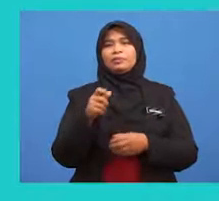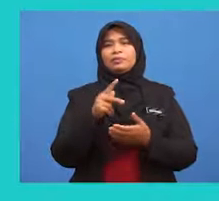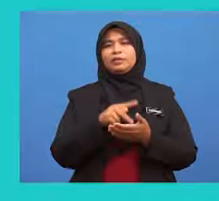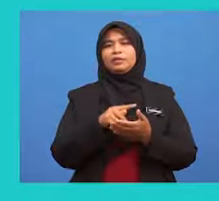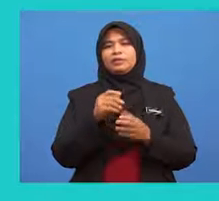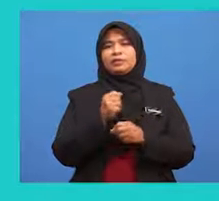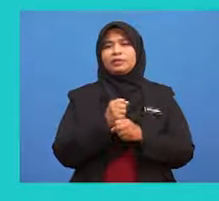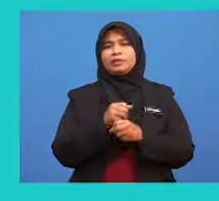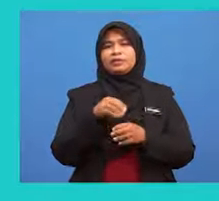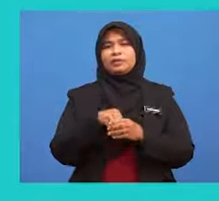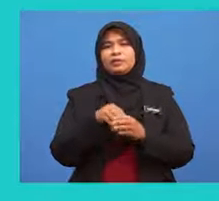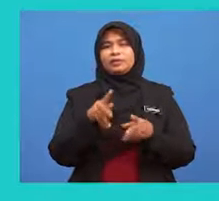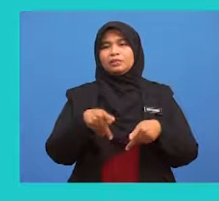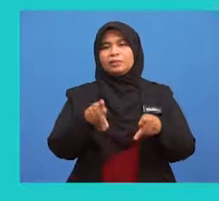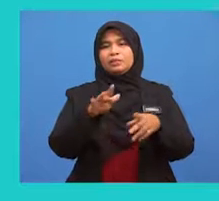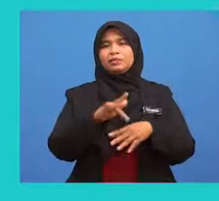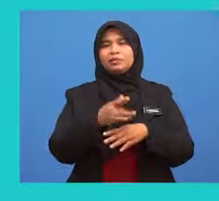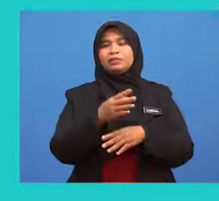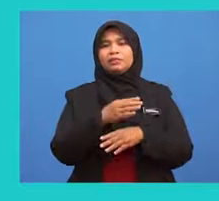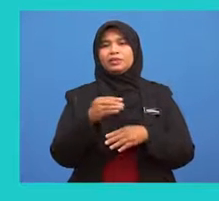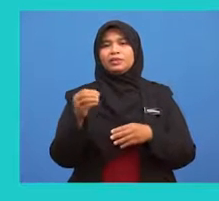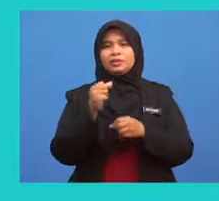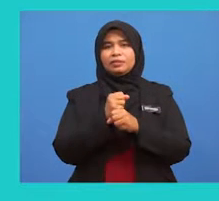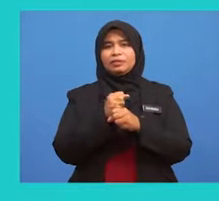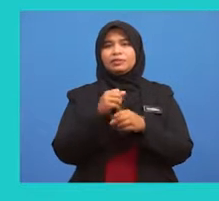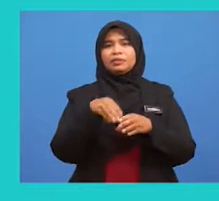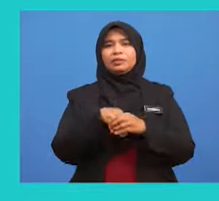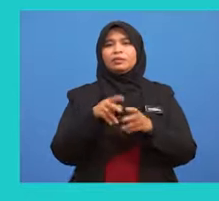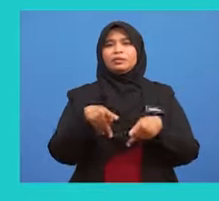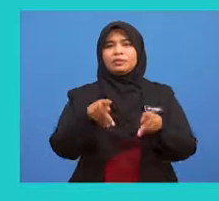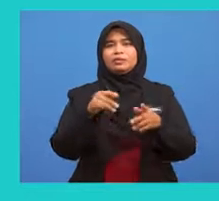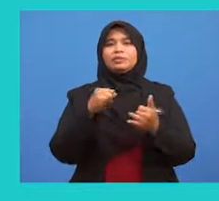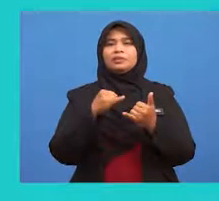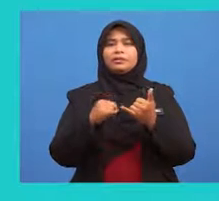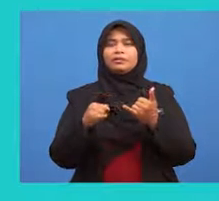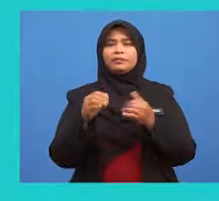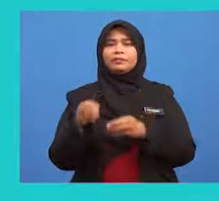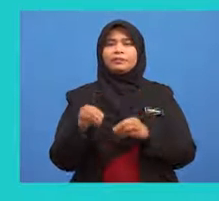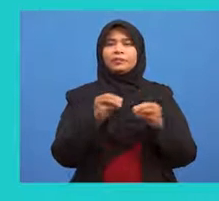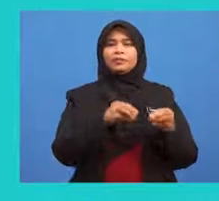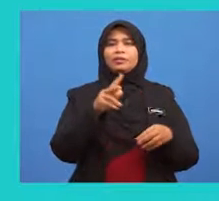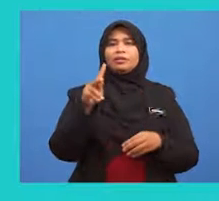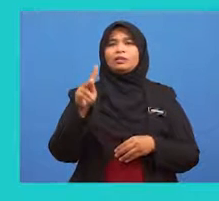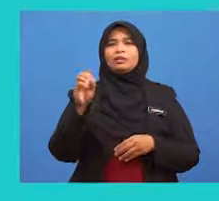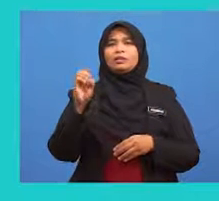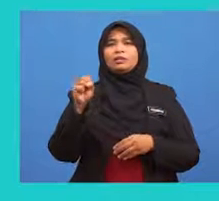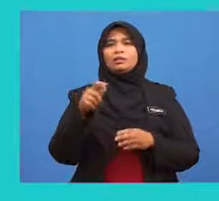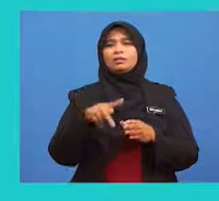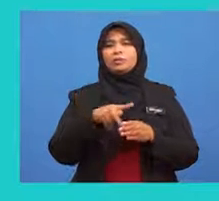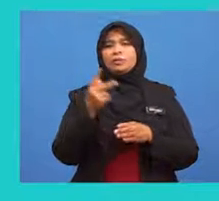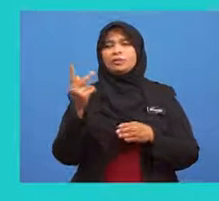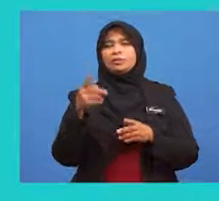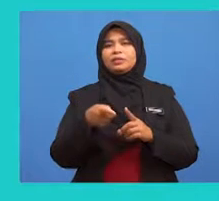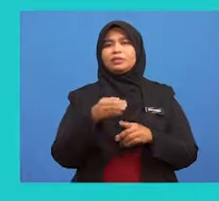proses akhir. Dan yang ketiga, memindahkan kos pengeluaran daripada akaun pengeluaran